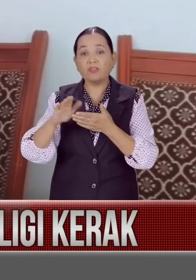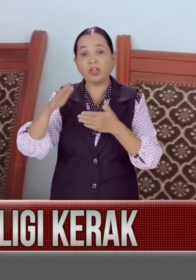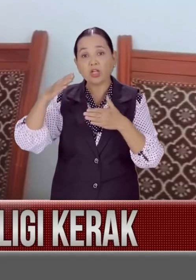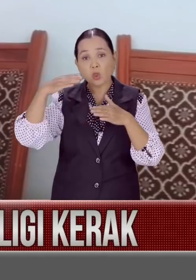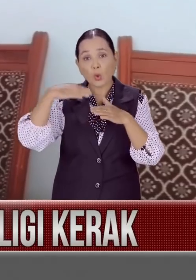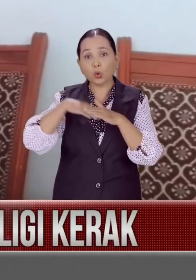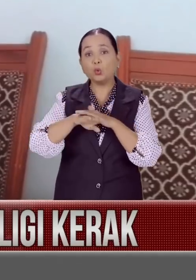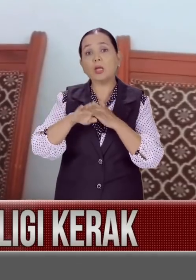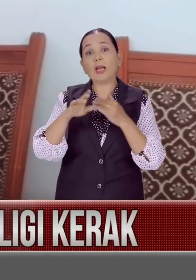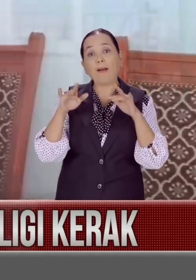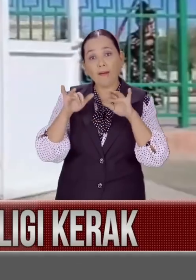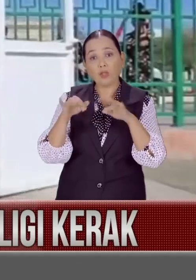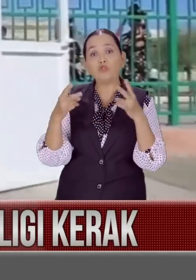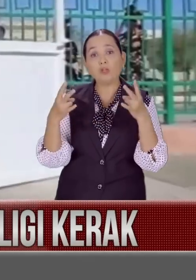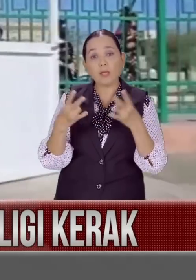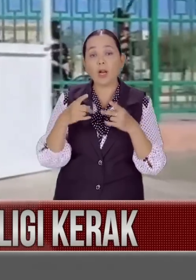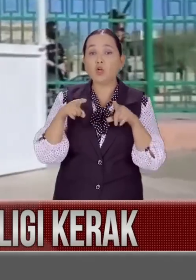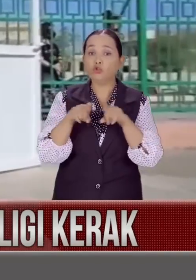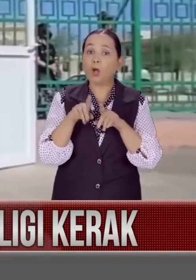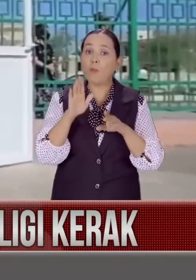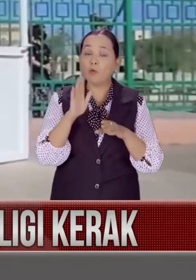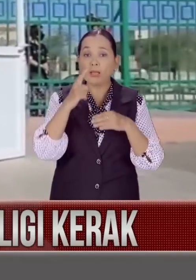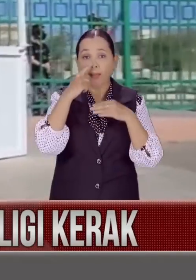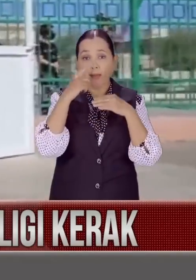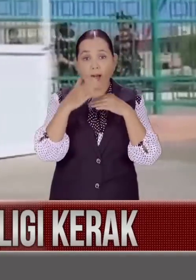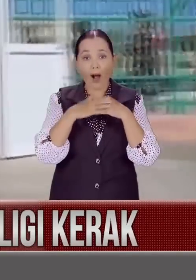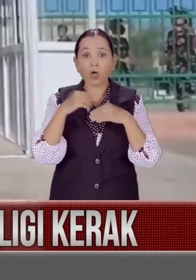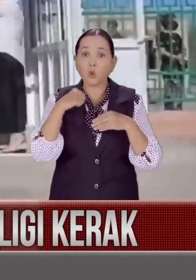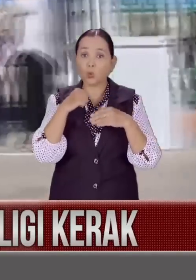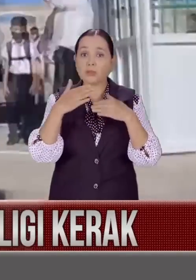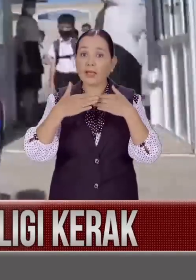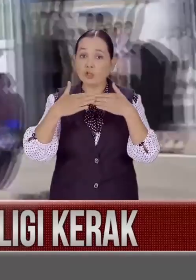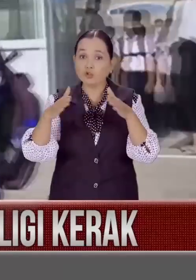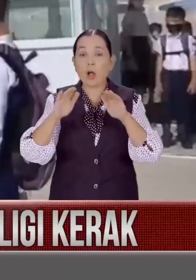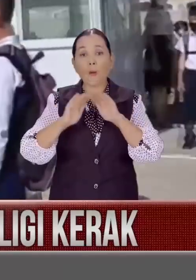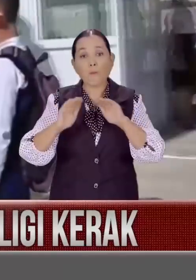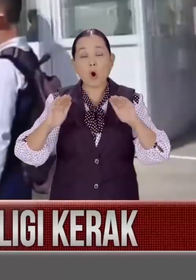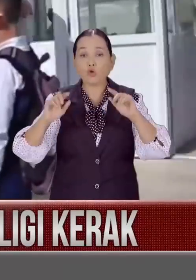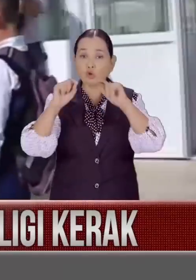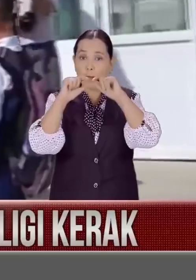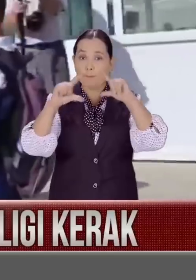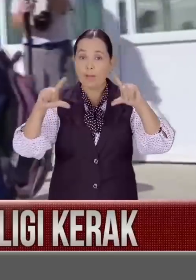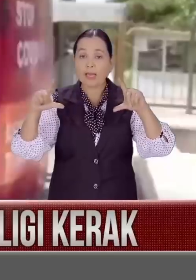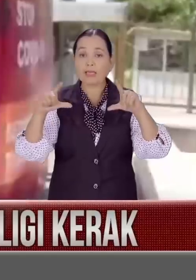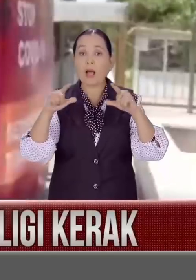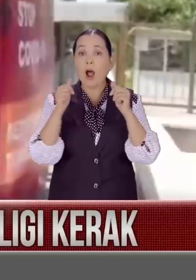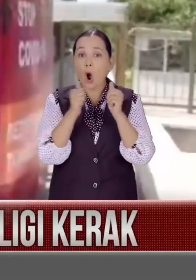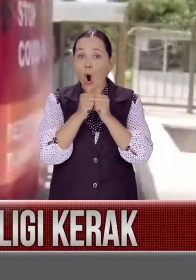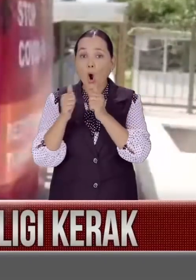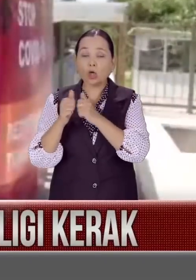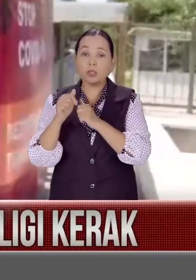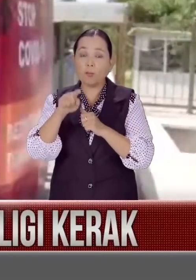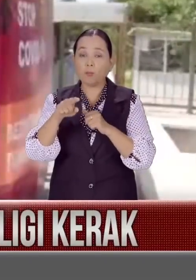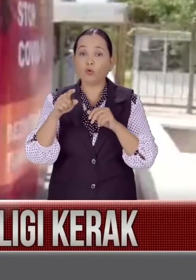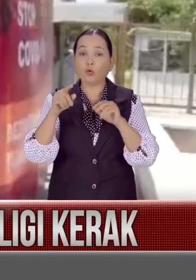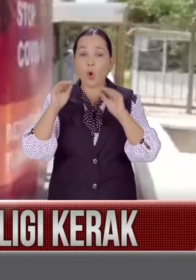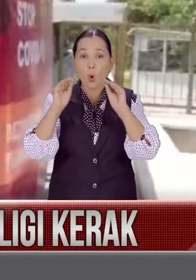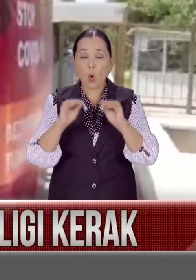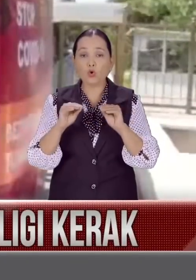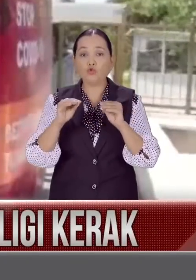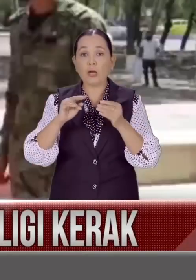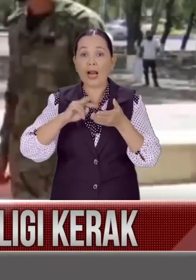baribir bo'lishi kerak. Shunday bo'lsa-da, yaqinda o'z eshigini ochadigan bog'cha va maktablar darvozasi oldida bunday tunnellarni qo'yish